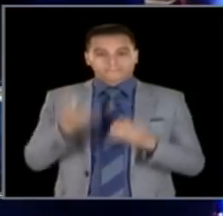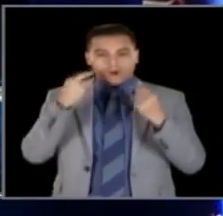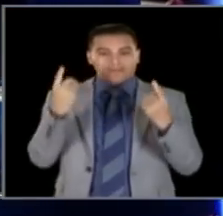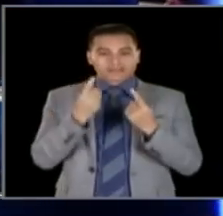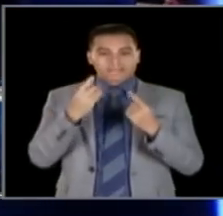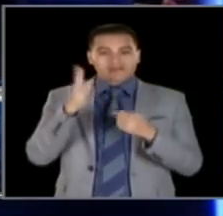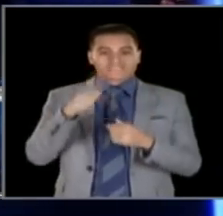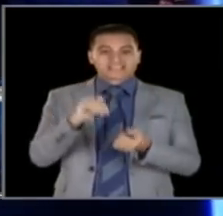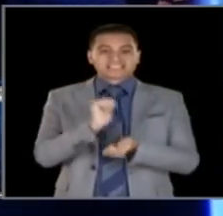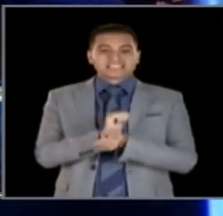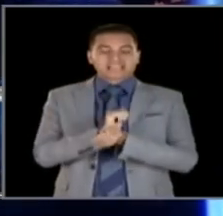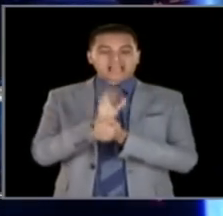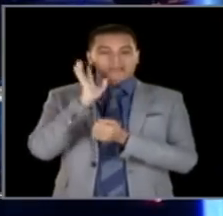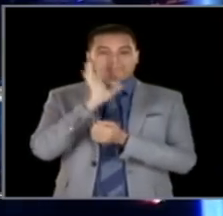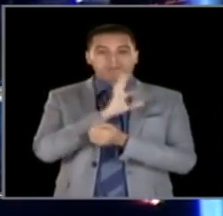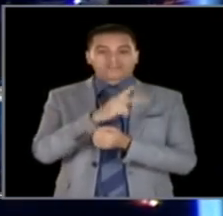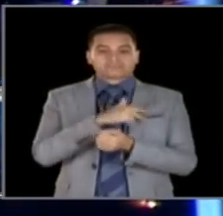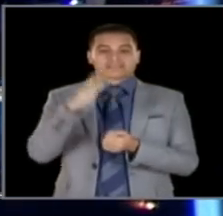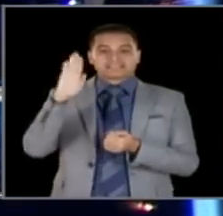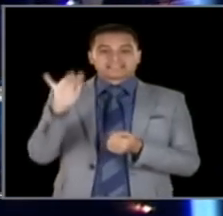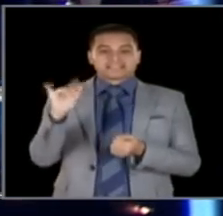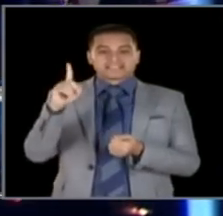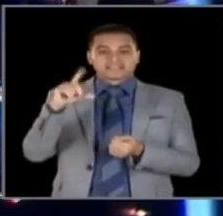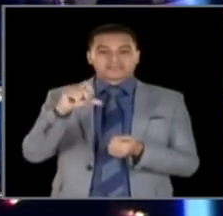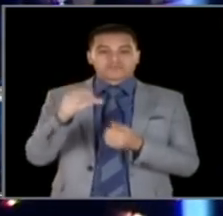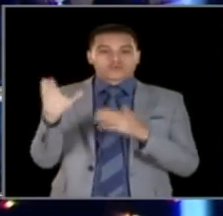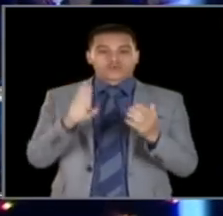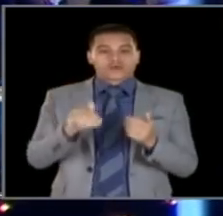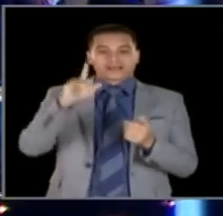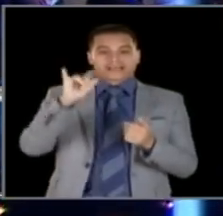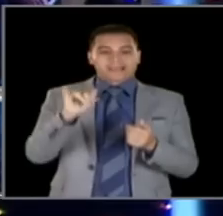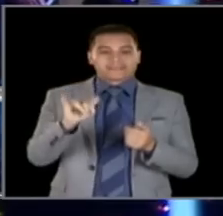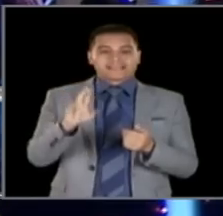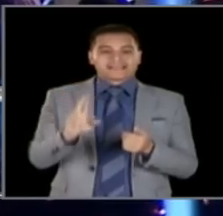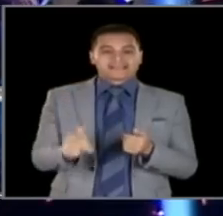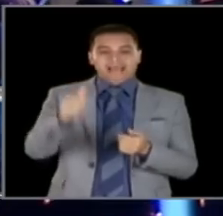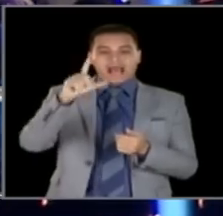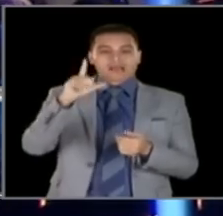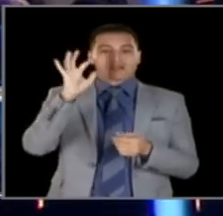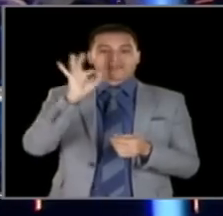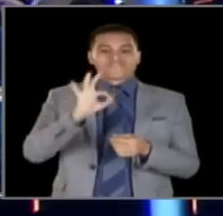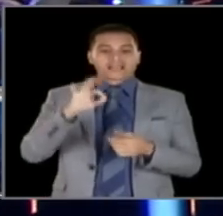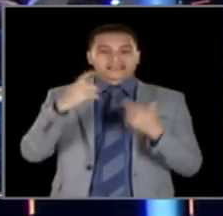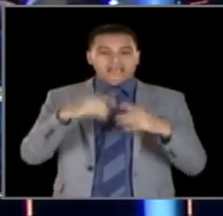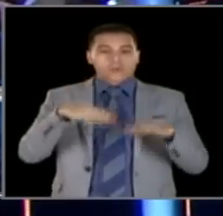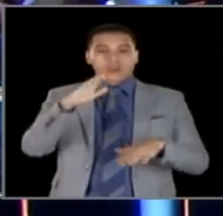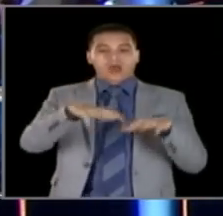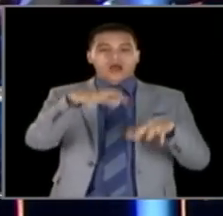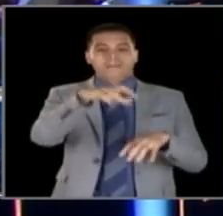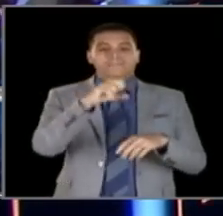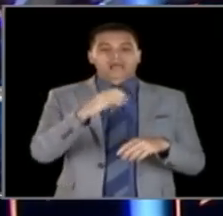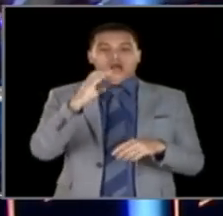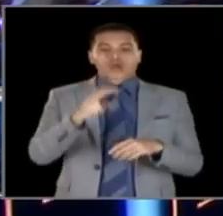معلومات عامة. يقع سجن سيبو كابيتل بإحدى دول جنوب شرق